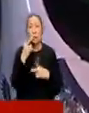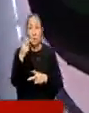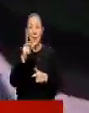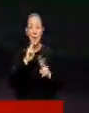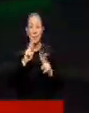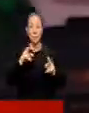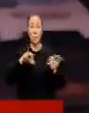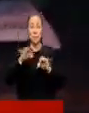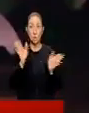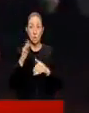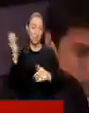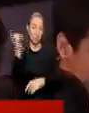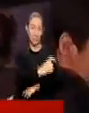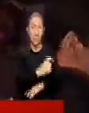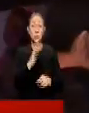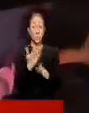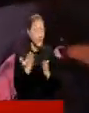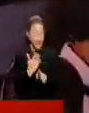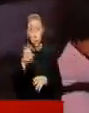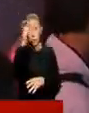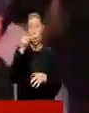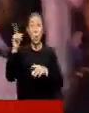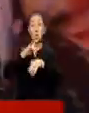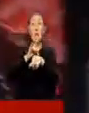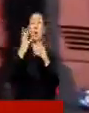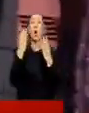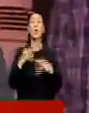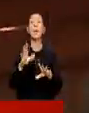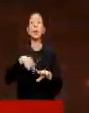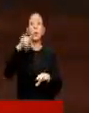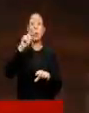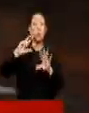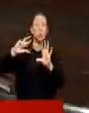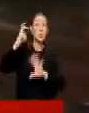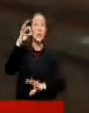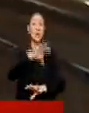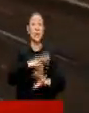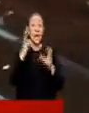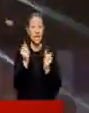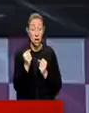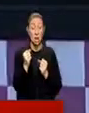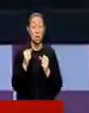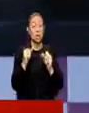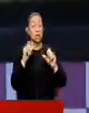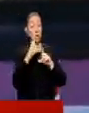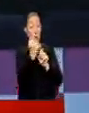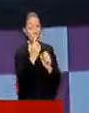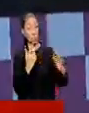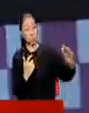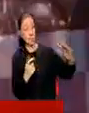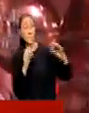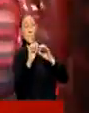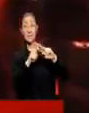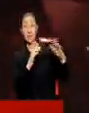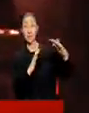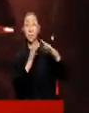Elektrik Mühendisleri odasından geldi çünkü Türkiye'nin o ülkelerde olmayan gün ışığından faydalanabileceği doğudan batıya geniş bir coğrafyası